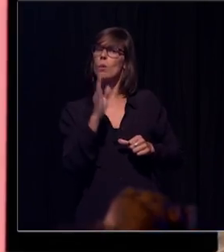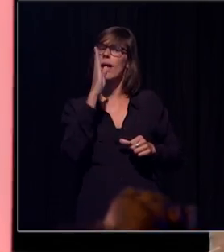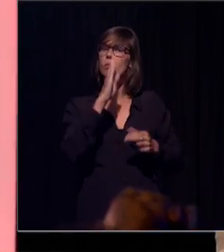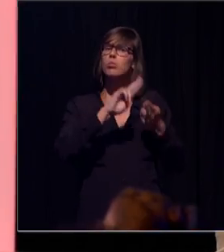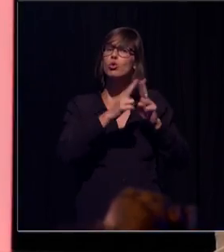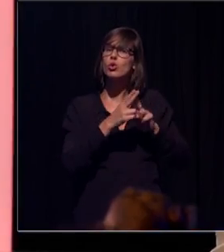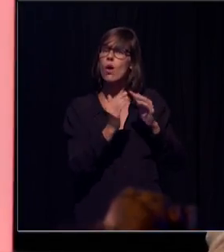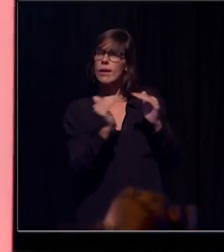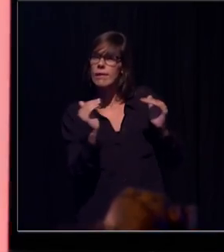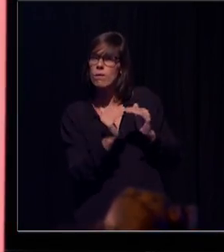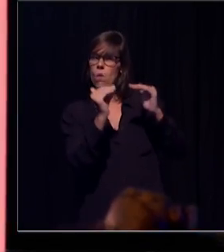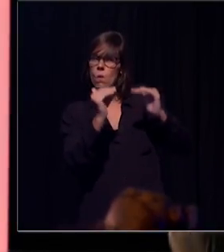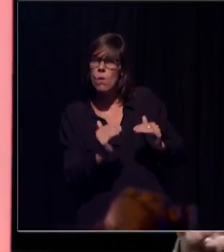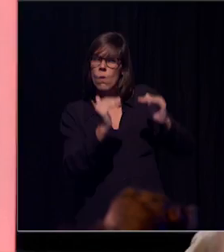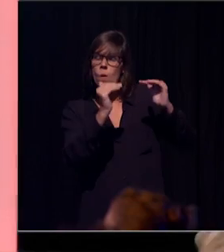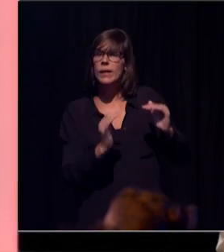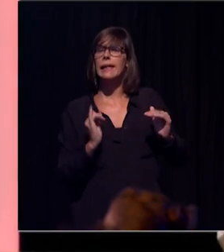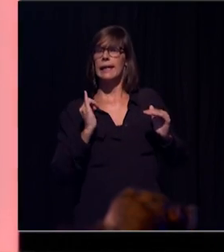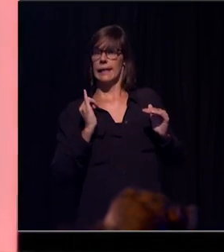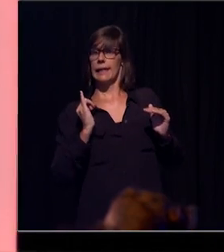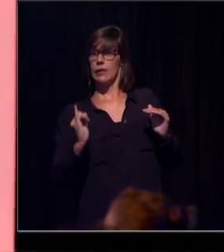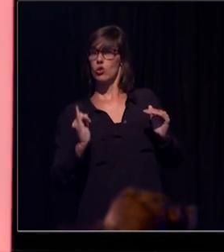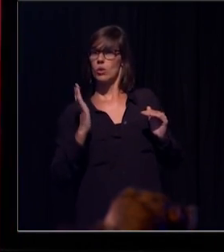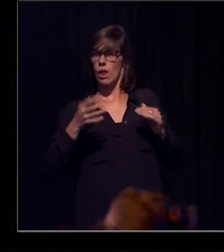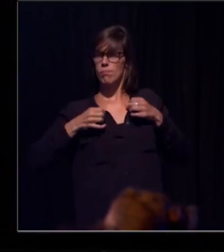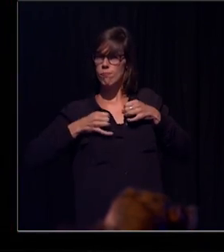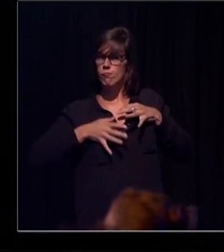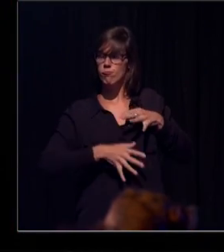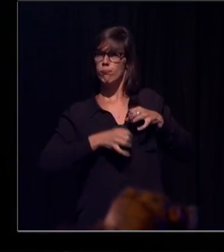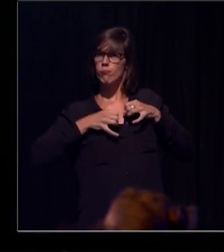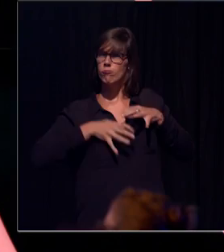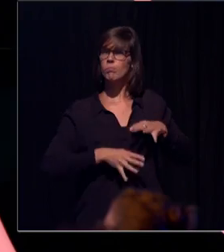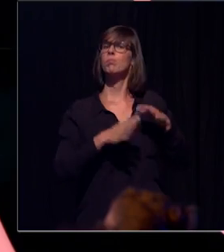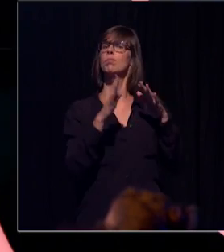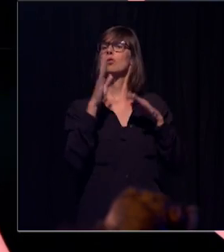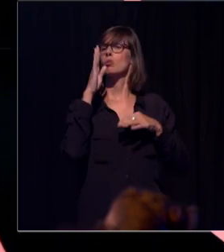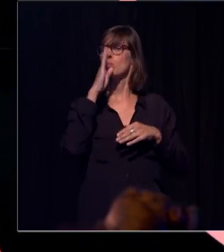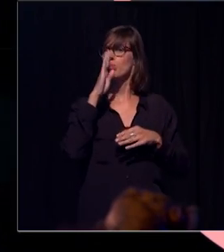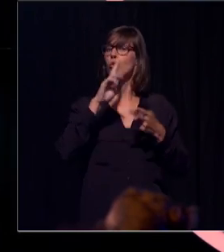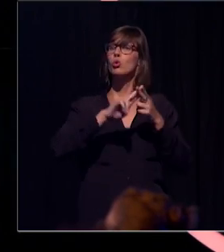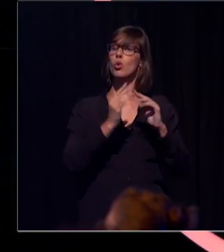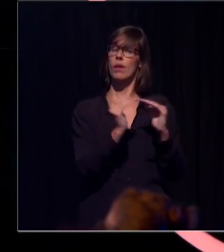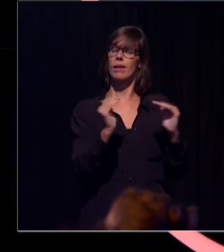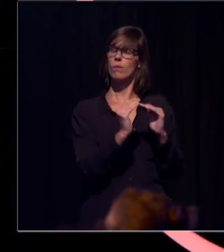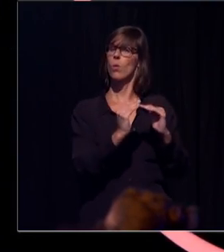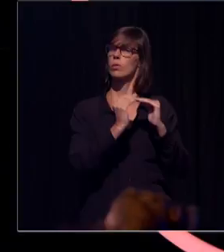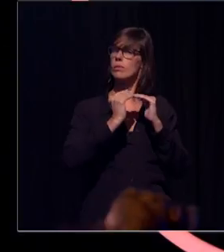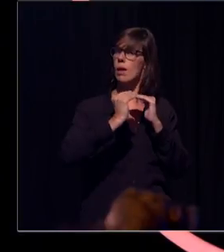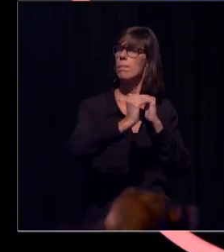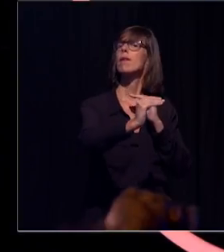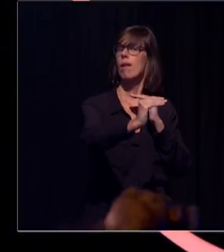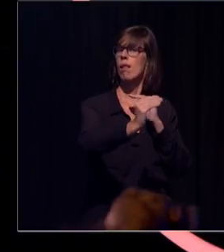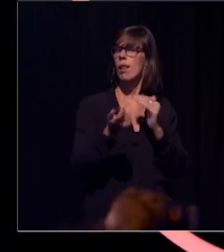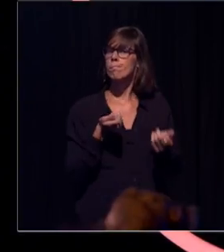bloedsuikerspiegels meten en de juiste hoeveelheid insuline in ons bloed secreteren om onze bloedsuikerspiegel stabiel te